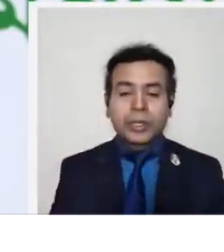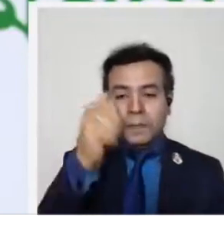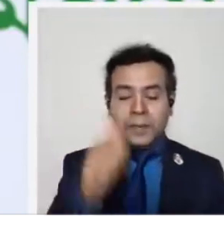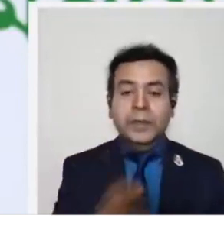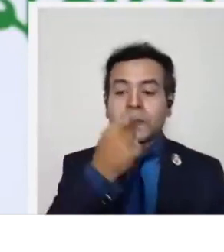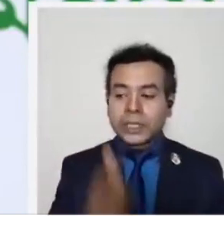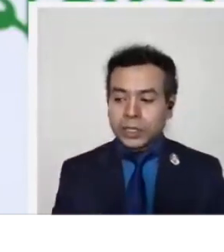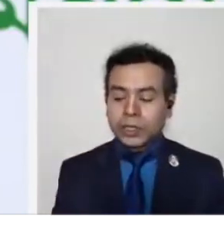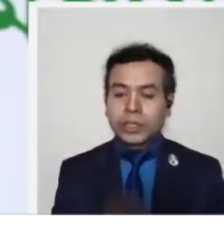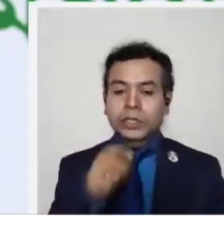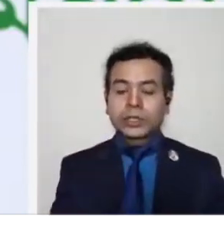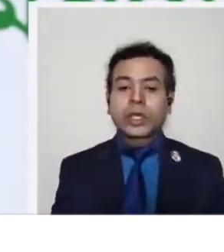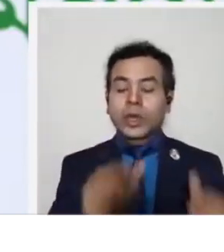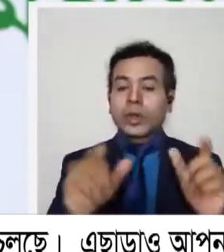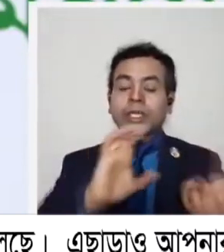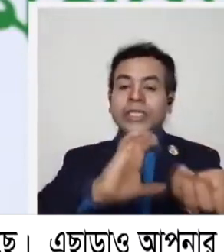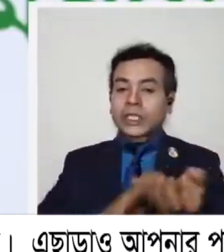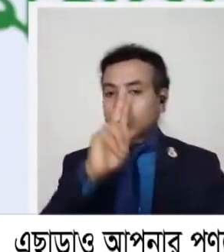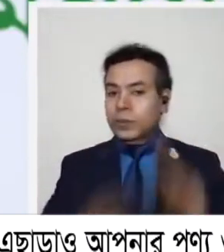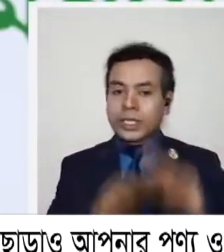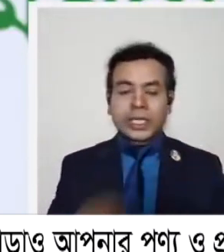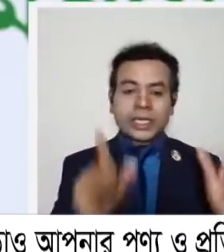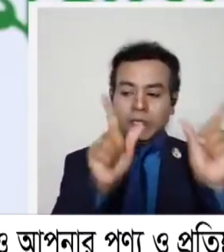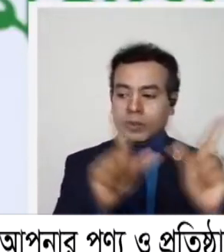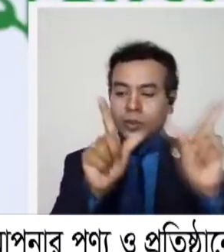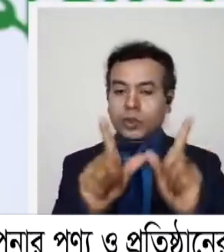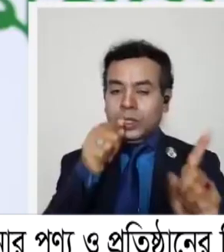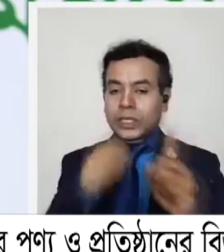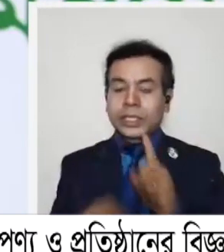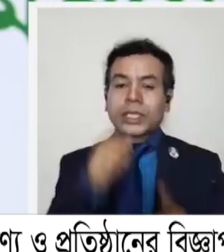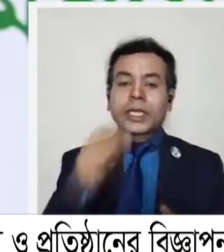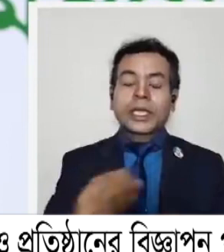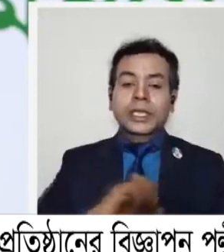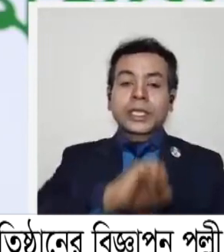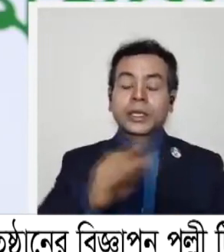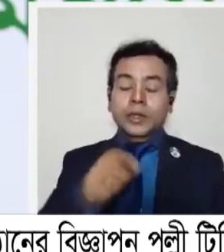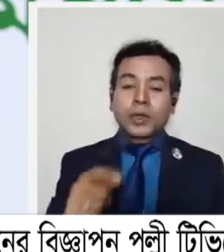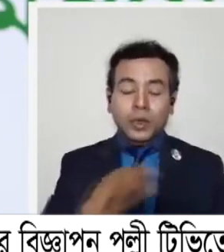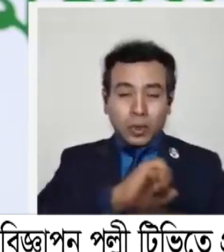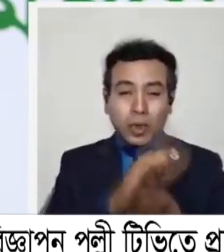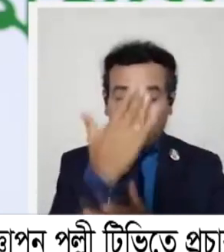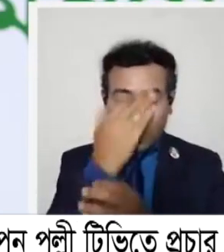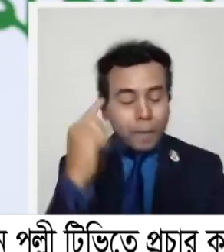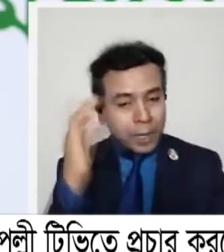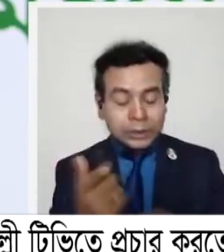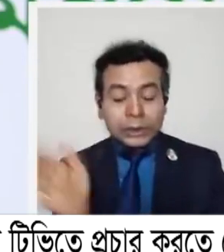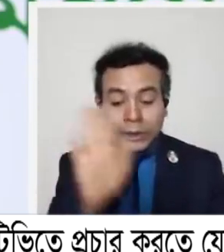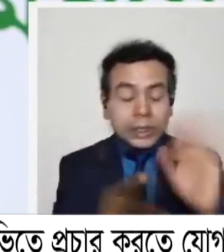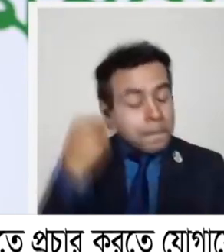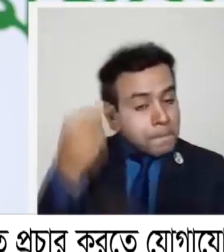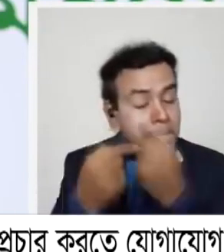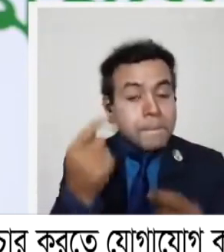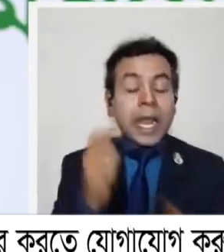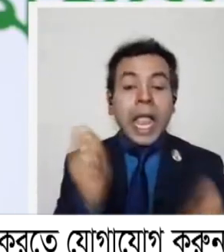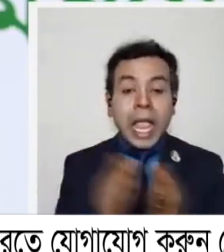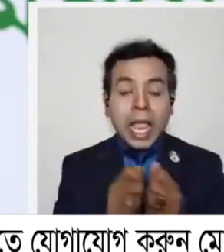সুস্থ হয়েছেন 470 জন এ নিয়ে মোট সুস্থ হয়ে বাড়ি ফিরেছেন 11,590 জন এদিকে বিশ্বব্যাপী করোনা শনাক্তকৃত